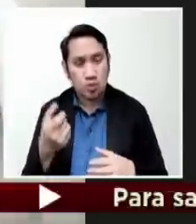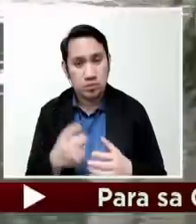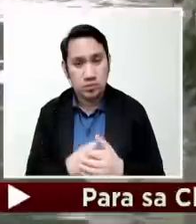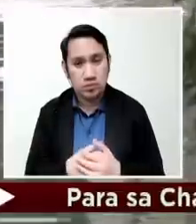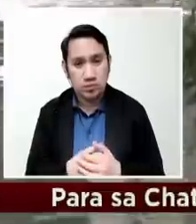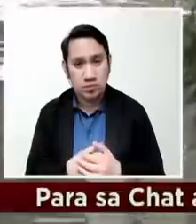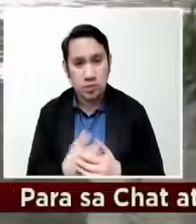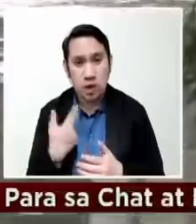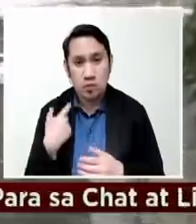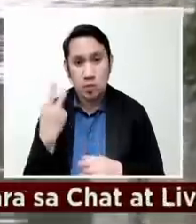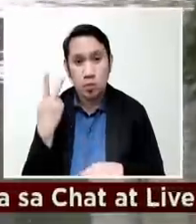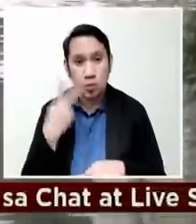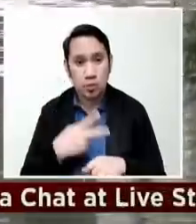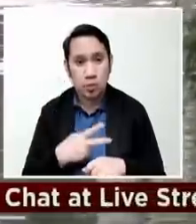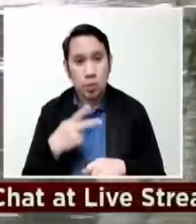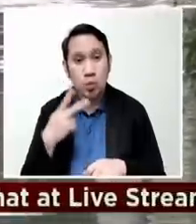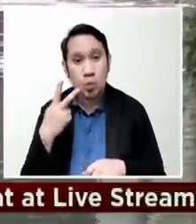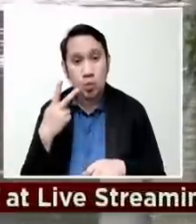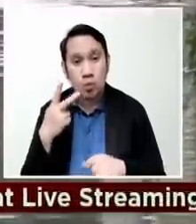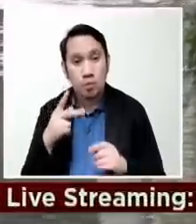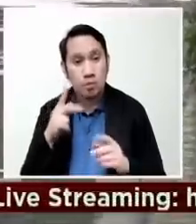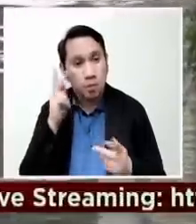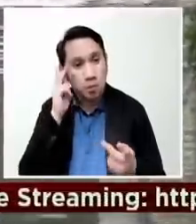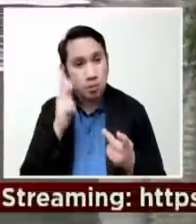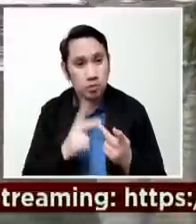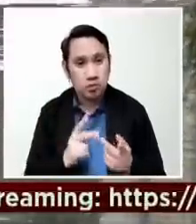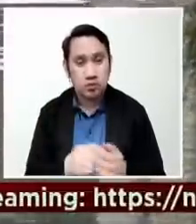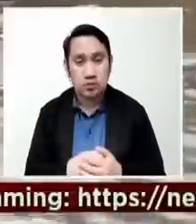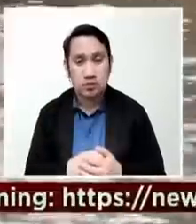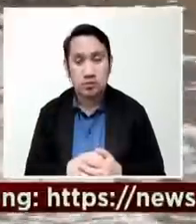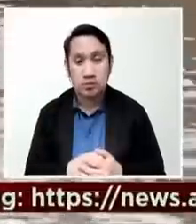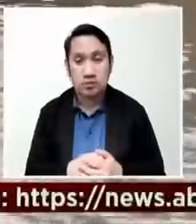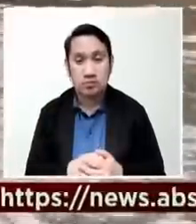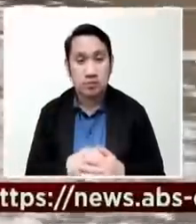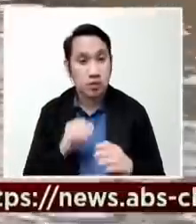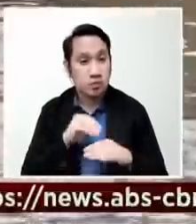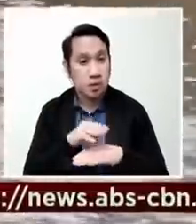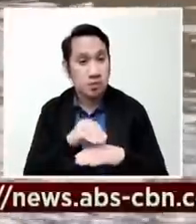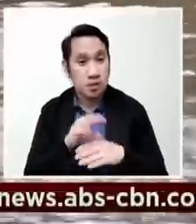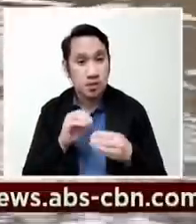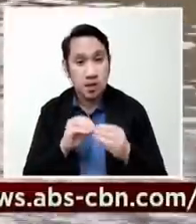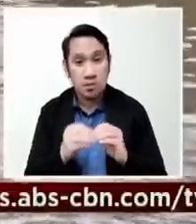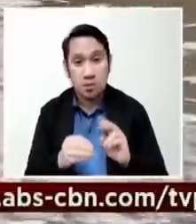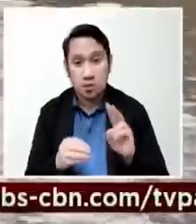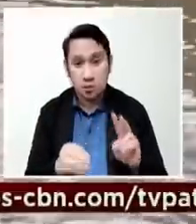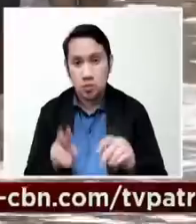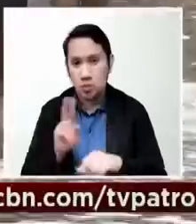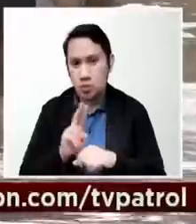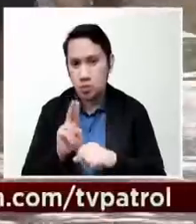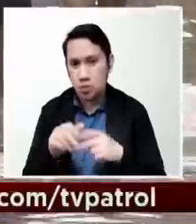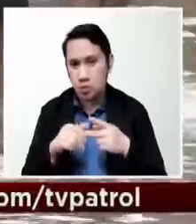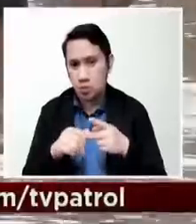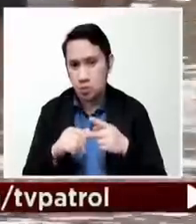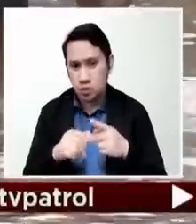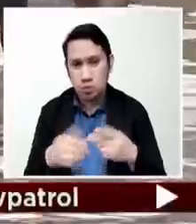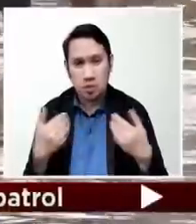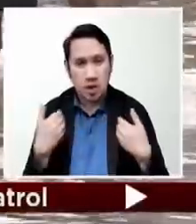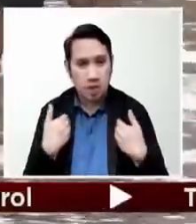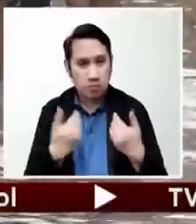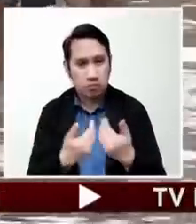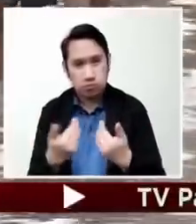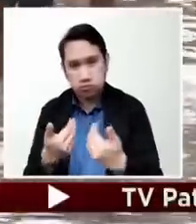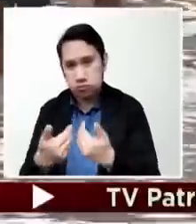na yan. Winning discarded tip number 2, gumamit ng plastic para ma-divide into sections